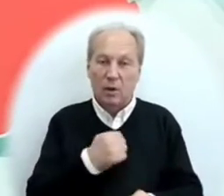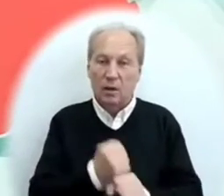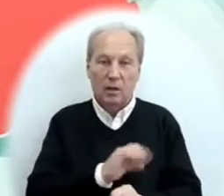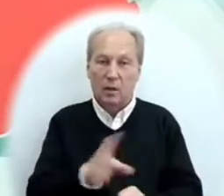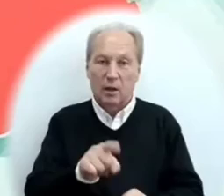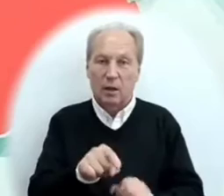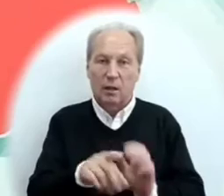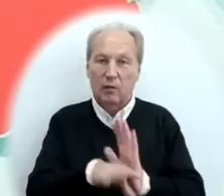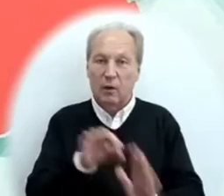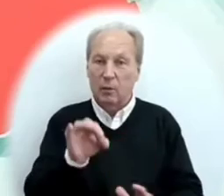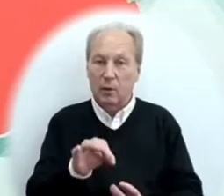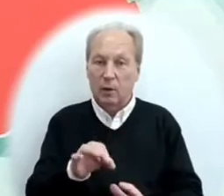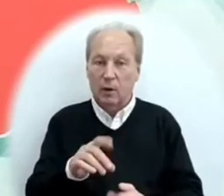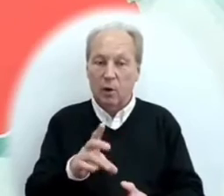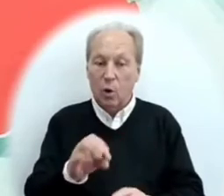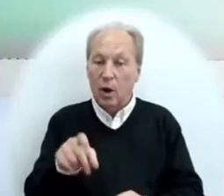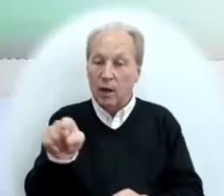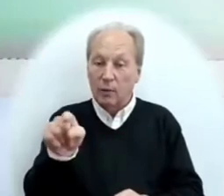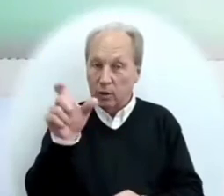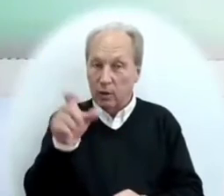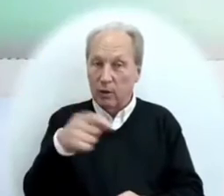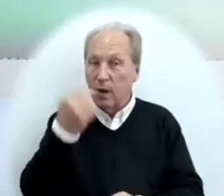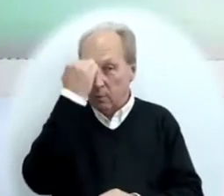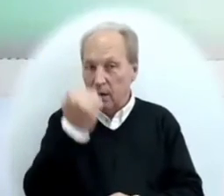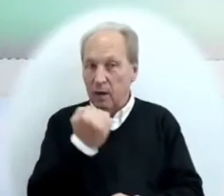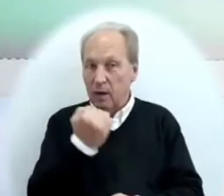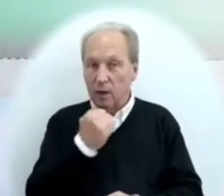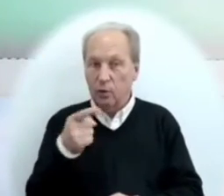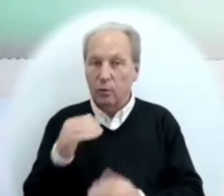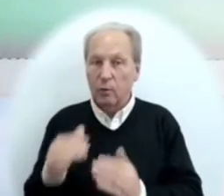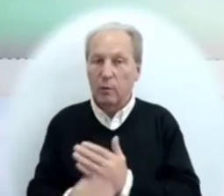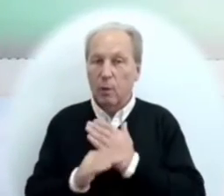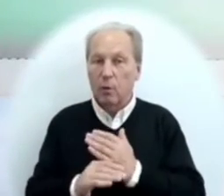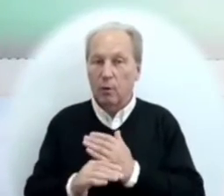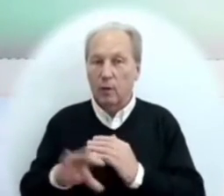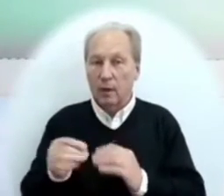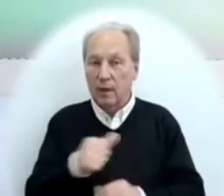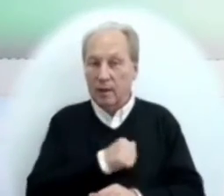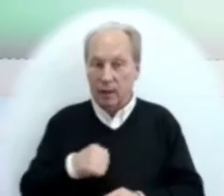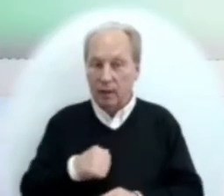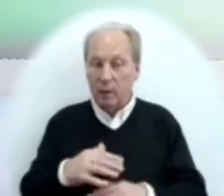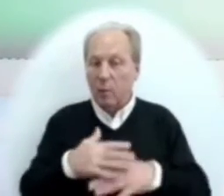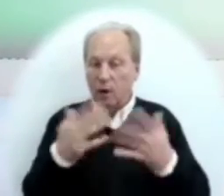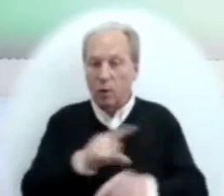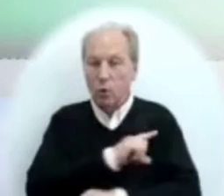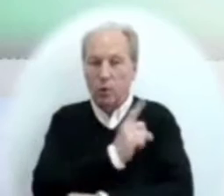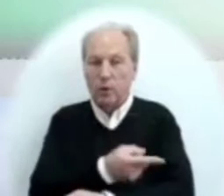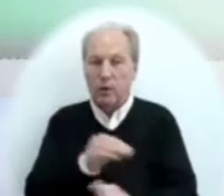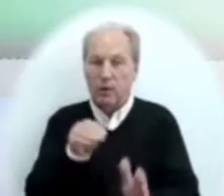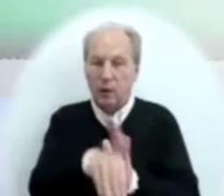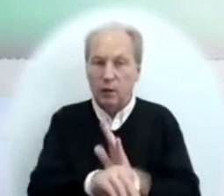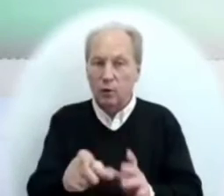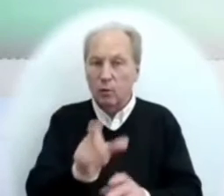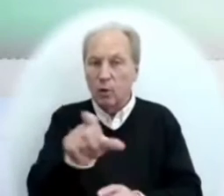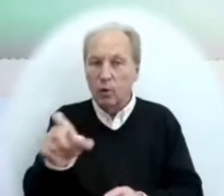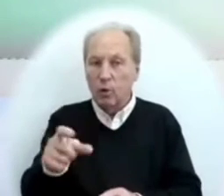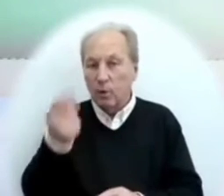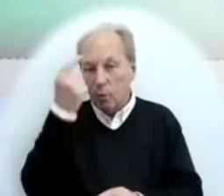очень этому человеку благодарна, и сама очень большое количество усилий прикладываю к тому, чтобы люди поняли